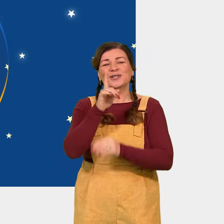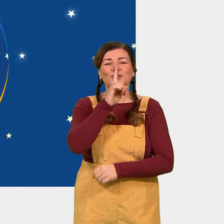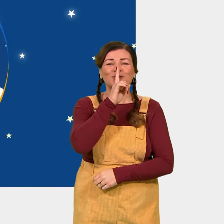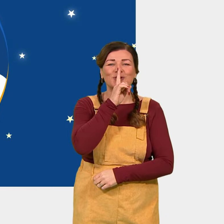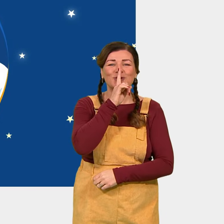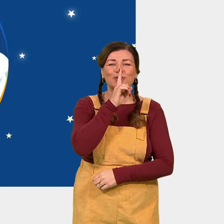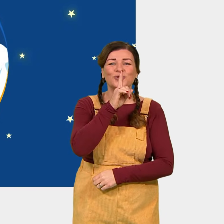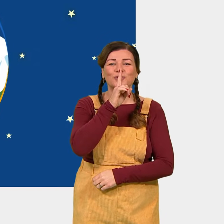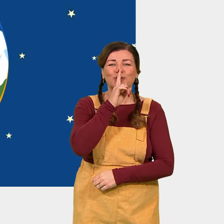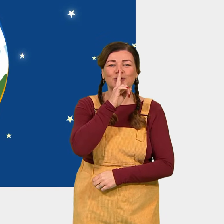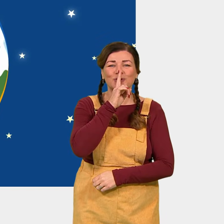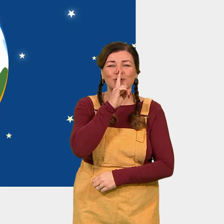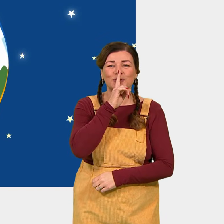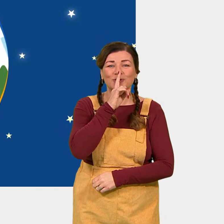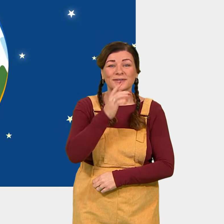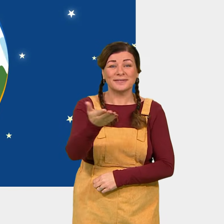cysgu.